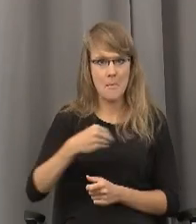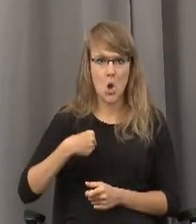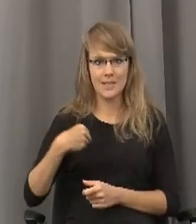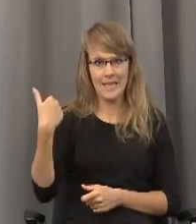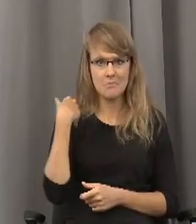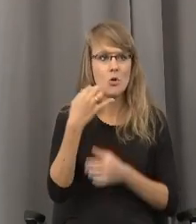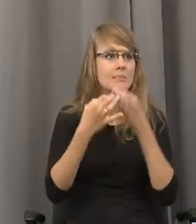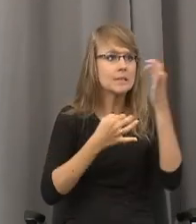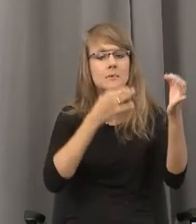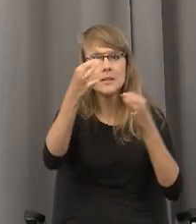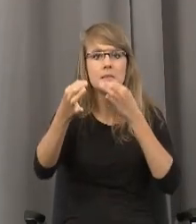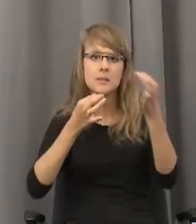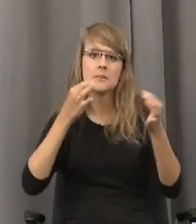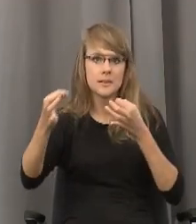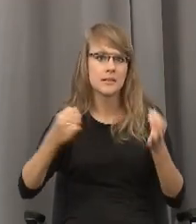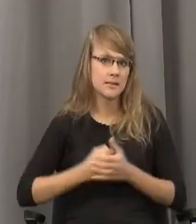dużo większe są...